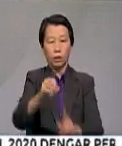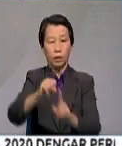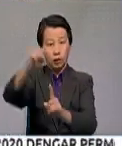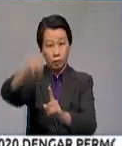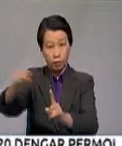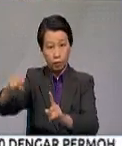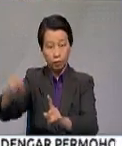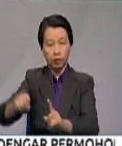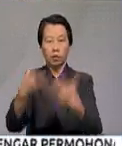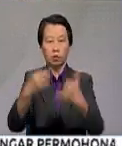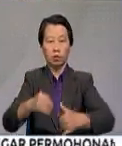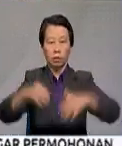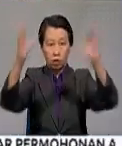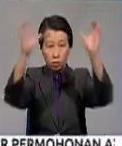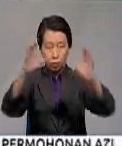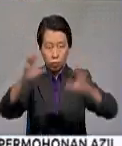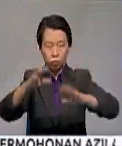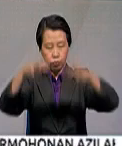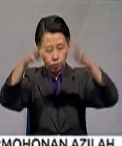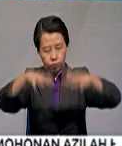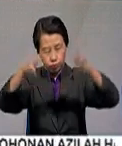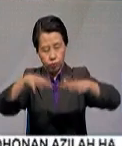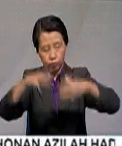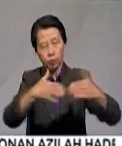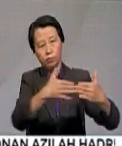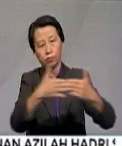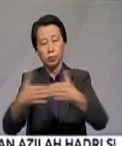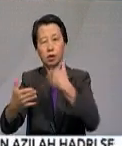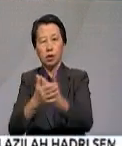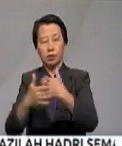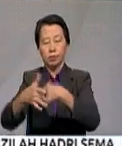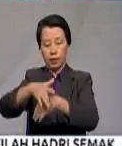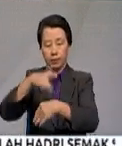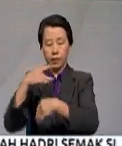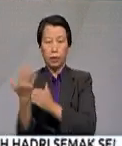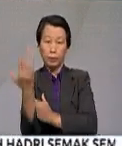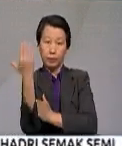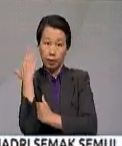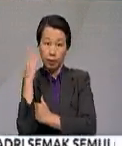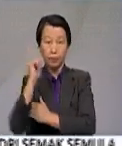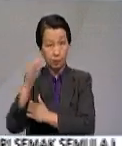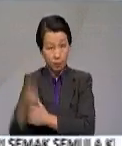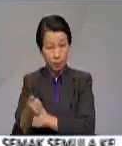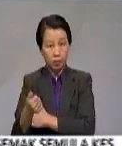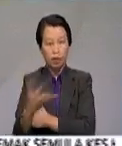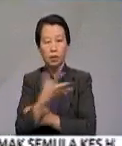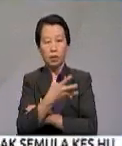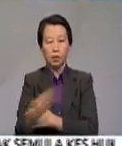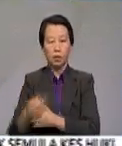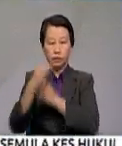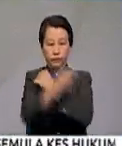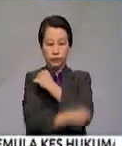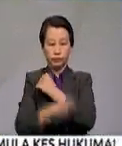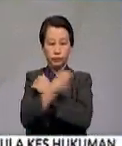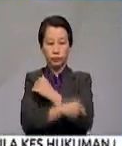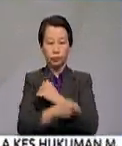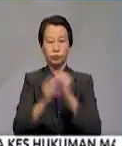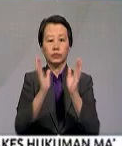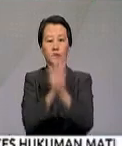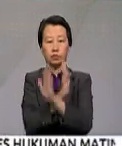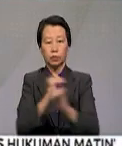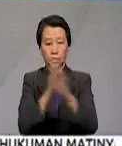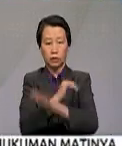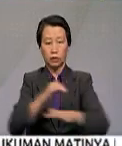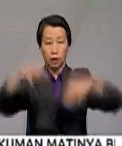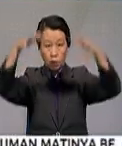lembap ini dijangkakan akan berterusan sehingga ke awal pagi esok. Manakala bagi negeri Sarawak pula, masih